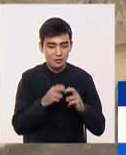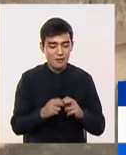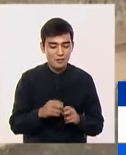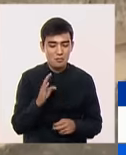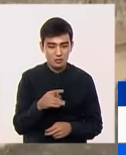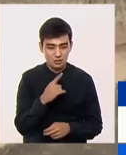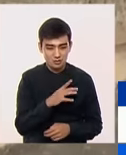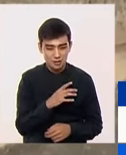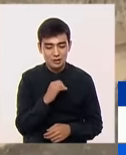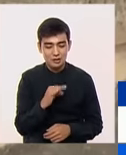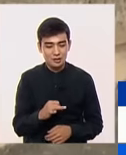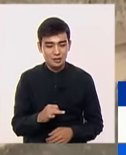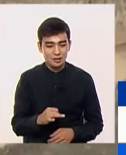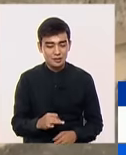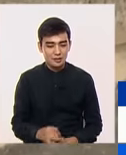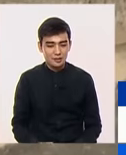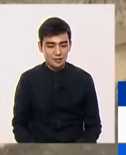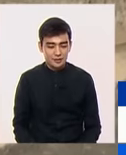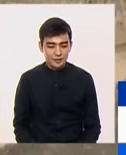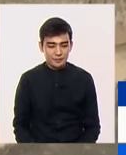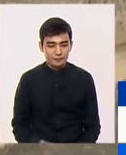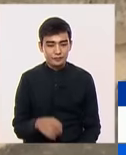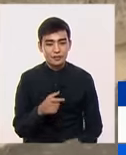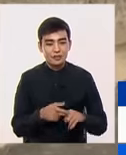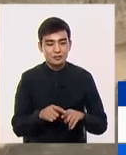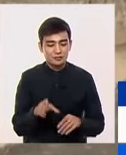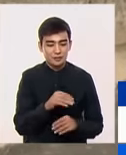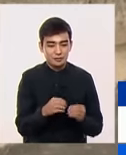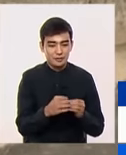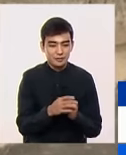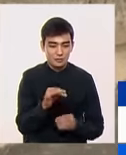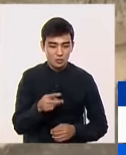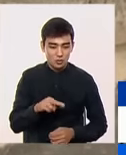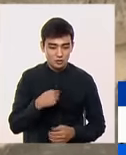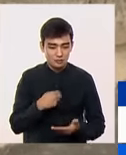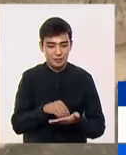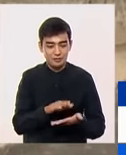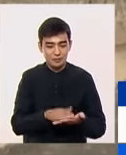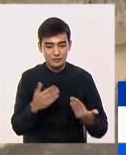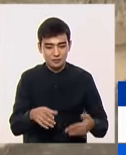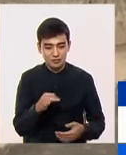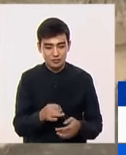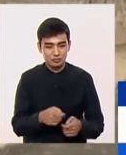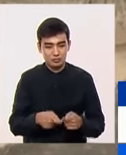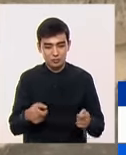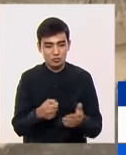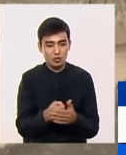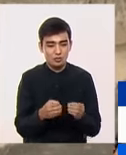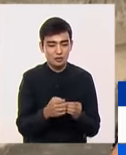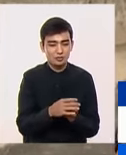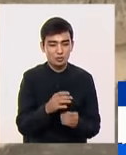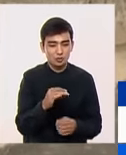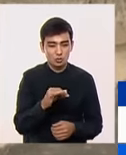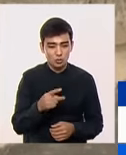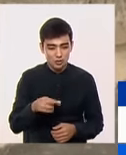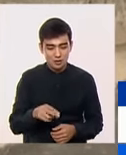и это все вот я 15 июня написала продлевается до 15-го июля с 15